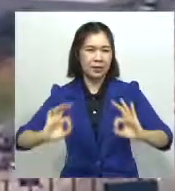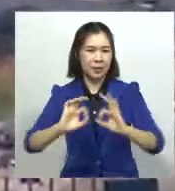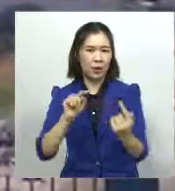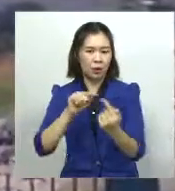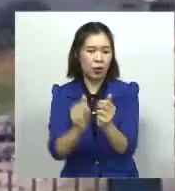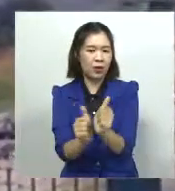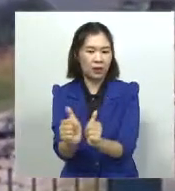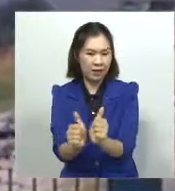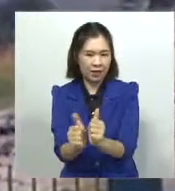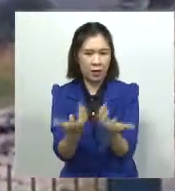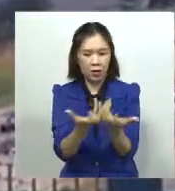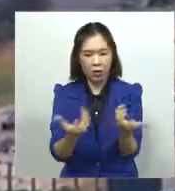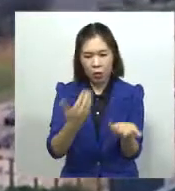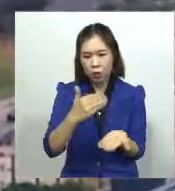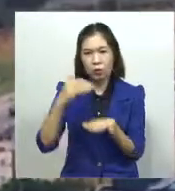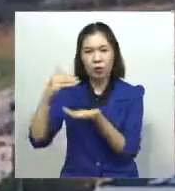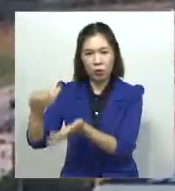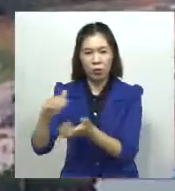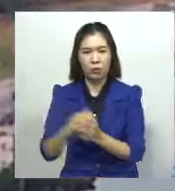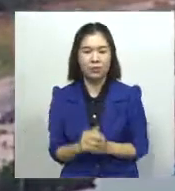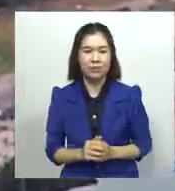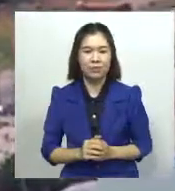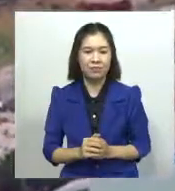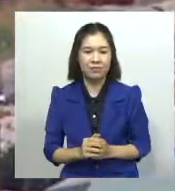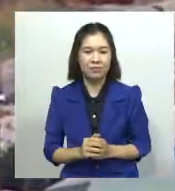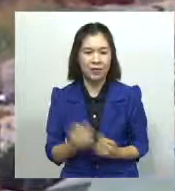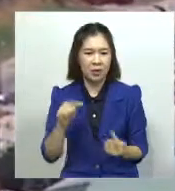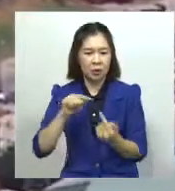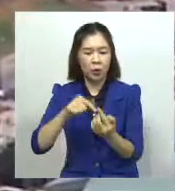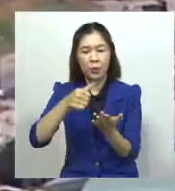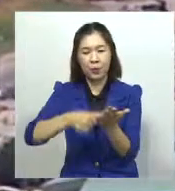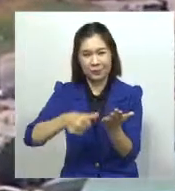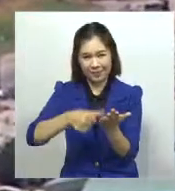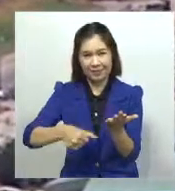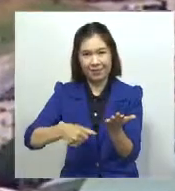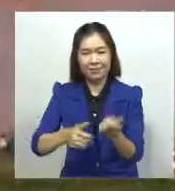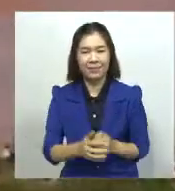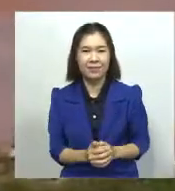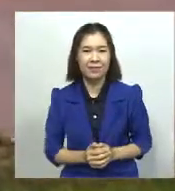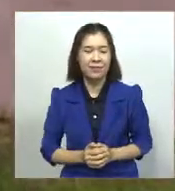อการแข่งขันของผู้ส่งออกจากแต้มต่อด้านภาษีด้วยค่ะ